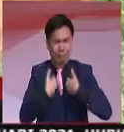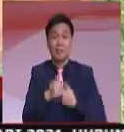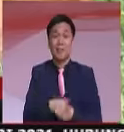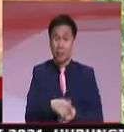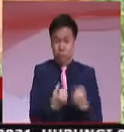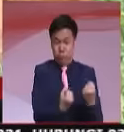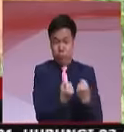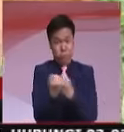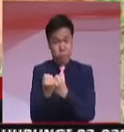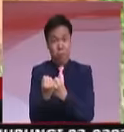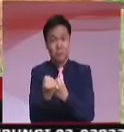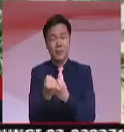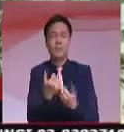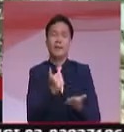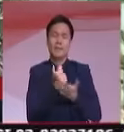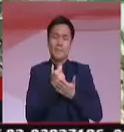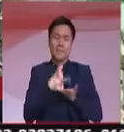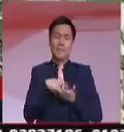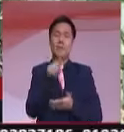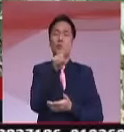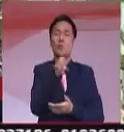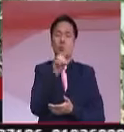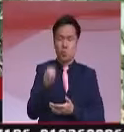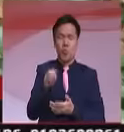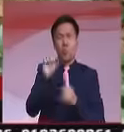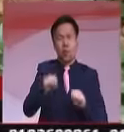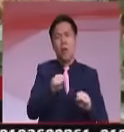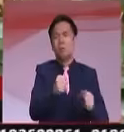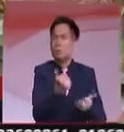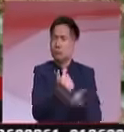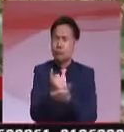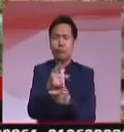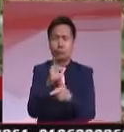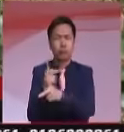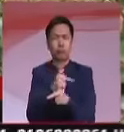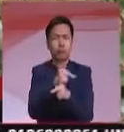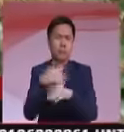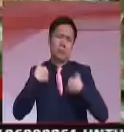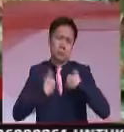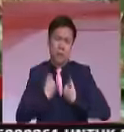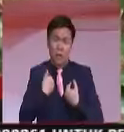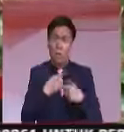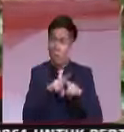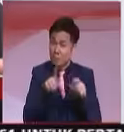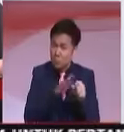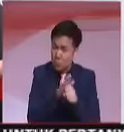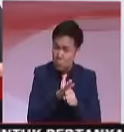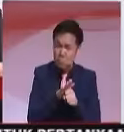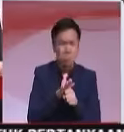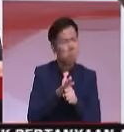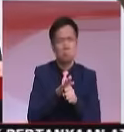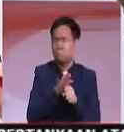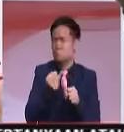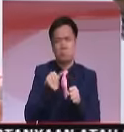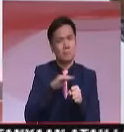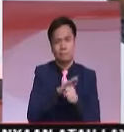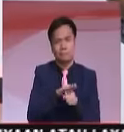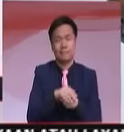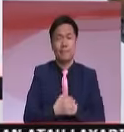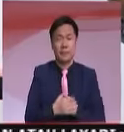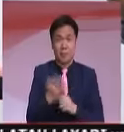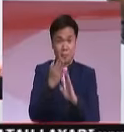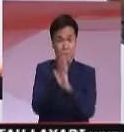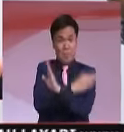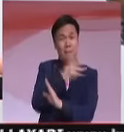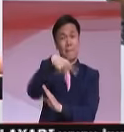itu membantu pengurusan Sume melihat kebajikan hewan namun ia tidak mencukupi Zulkifli look into the